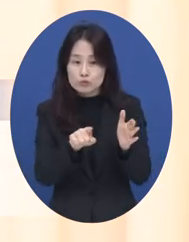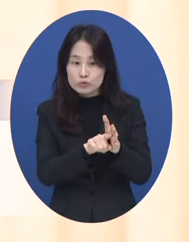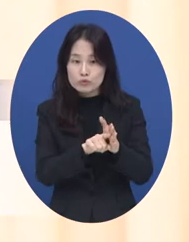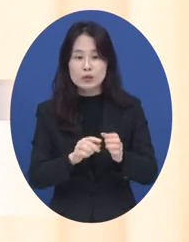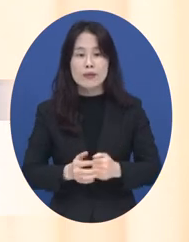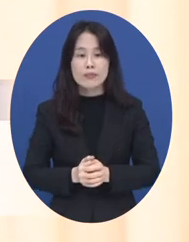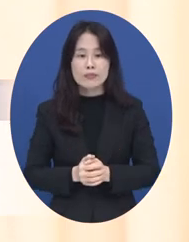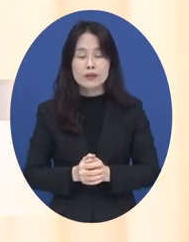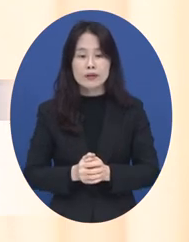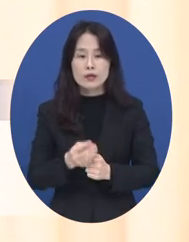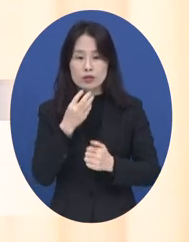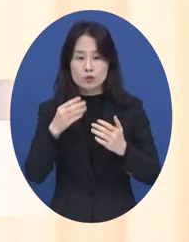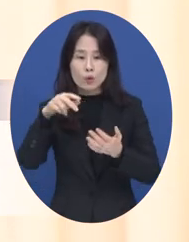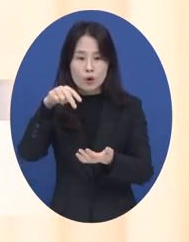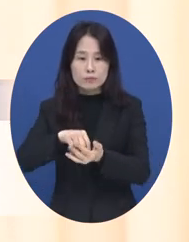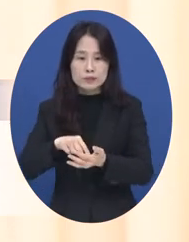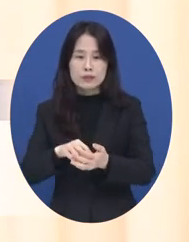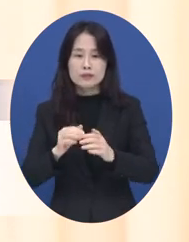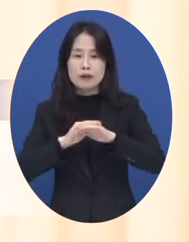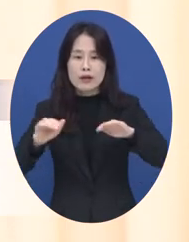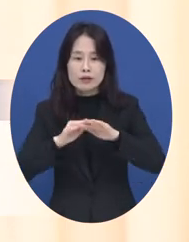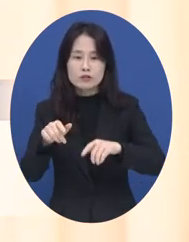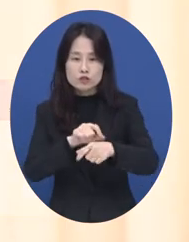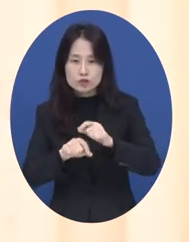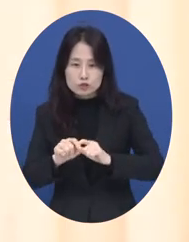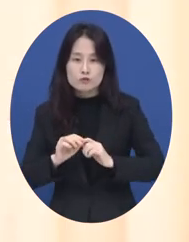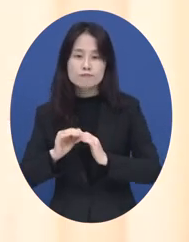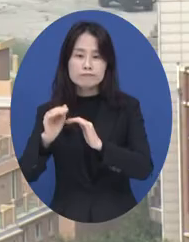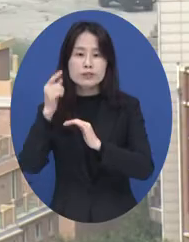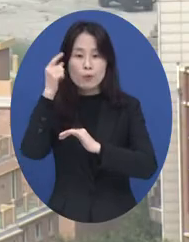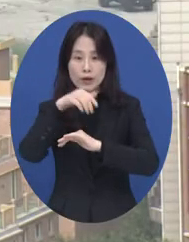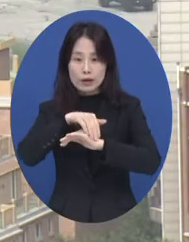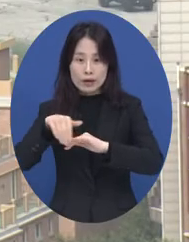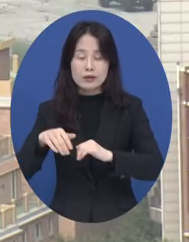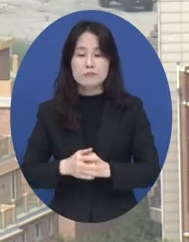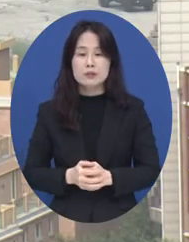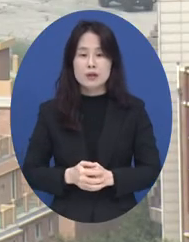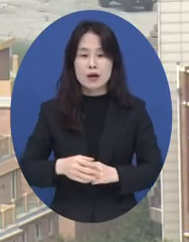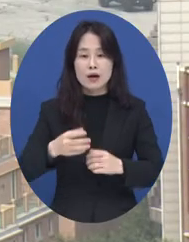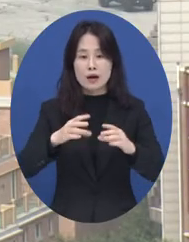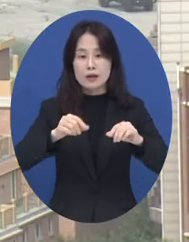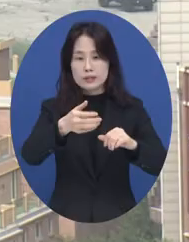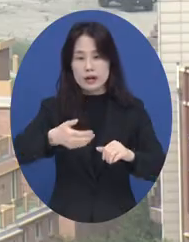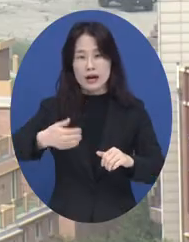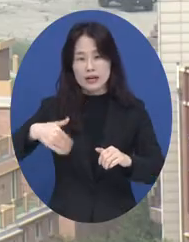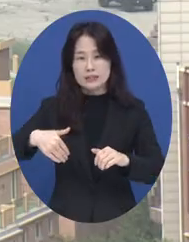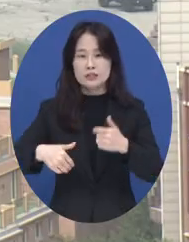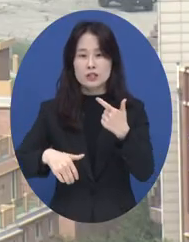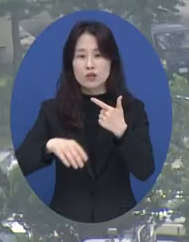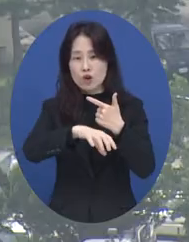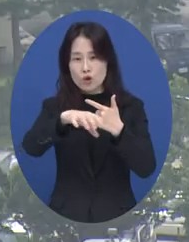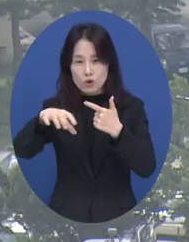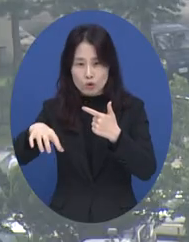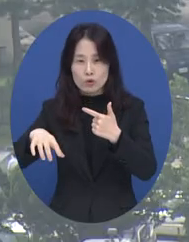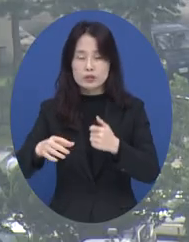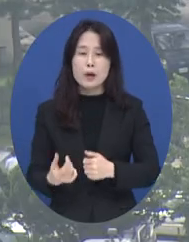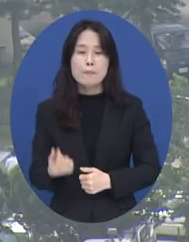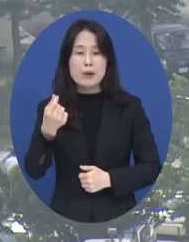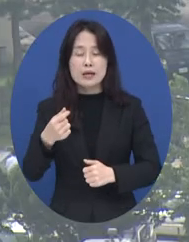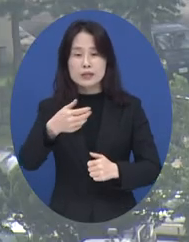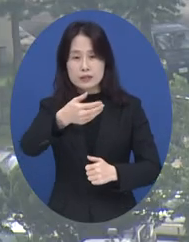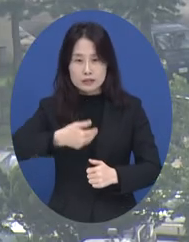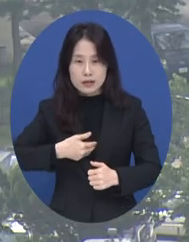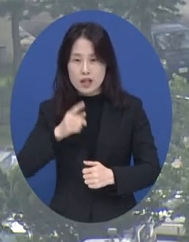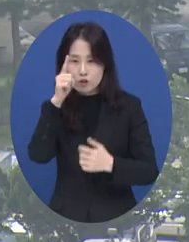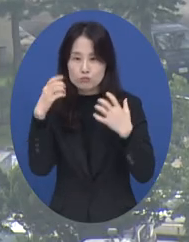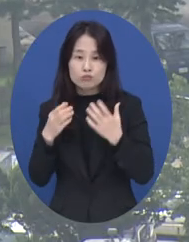활성화를 위한 도 차원의 대응도 적극적으로 추진해 나가겠습니다. 도는 아직 반환되지 않은 6개 주한미군 기지의 조속한